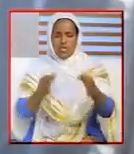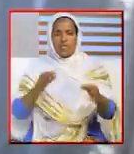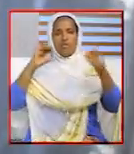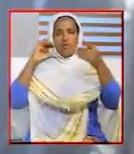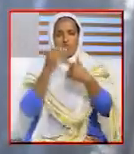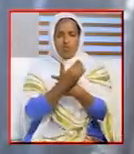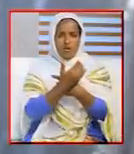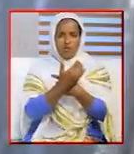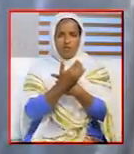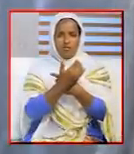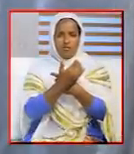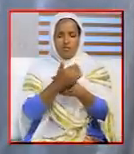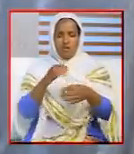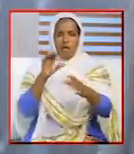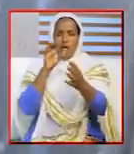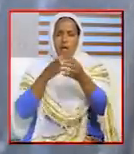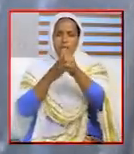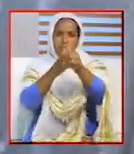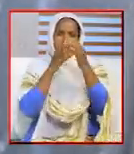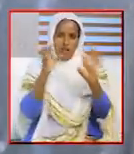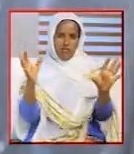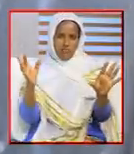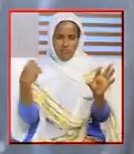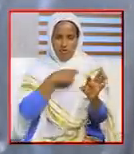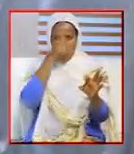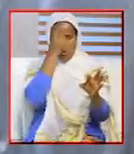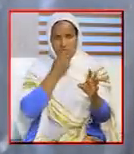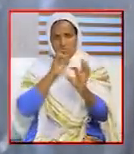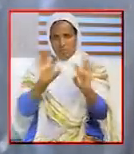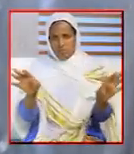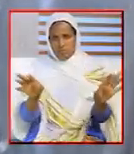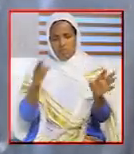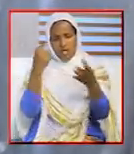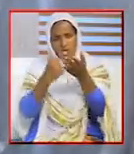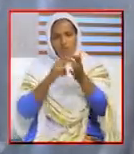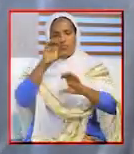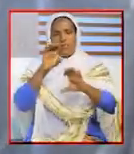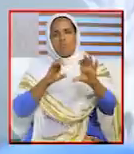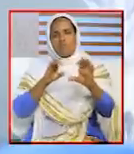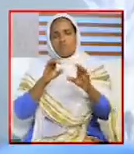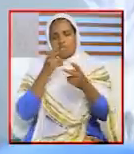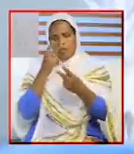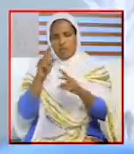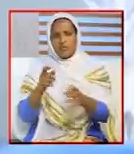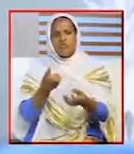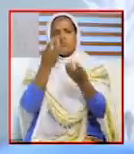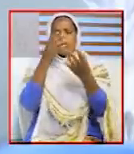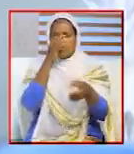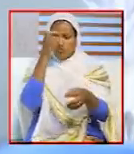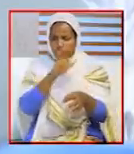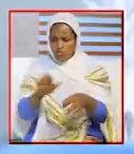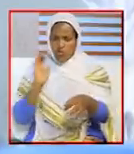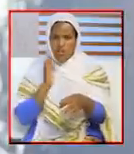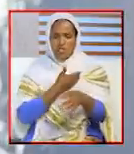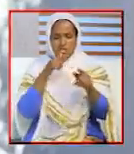እርግጠኛ የሆነ አመራር የለንም። እርግጠኛ የሆነ ይሄን ነው ማድረግ ያለብኝ። ስንቶቻችን ነን